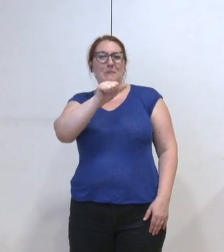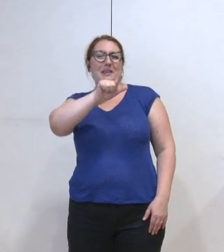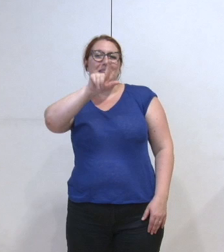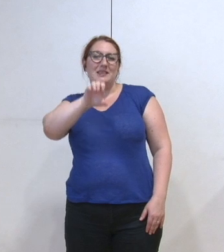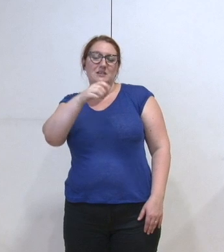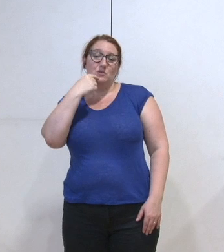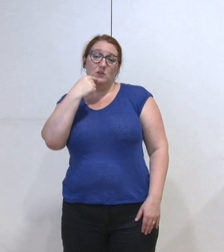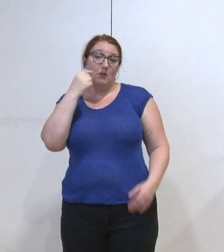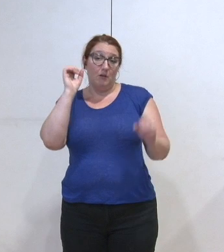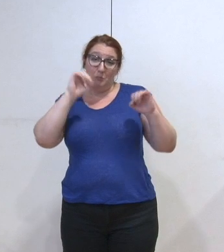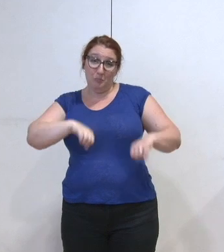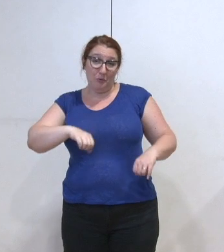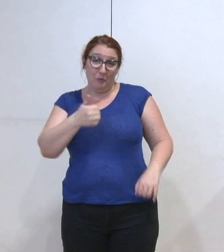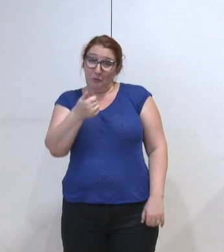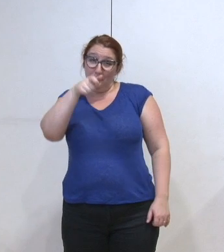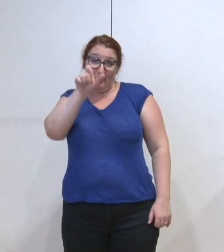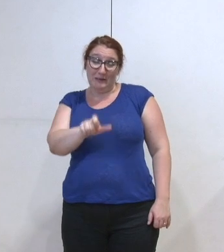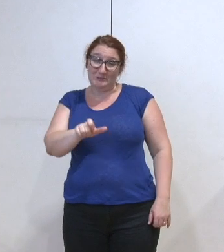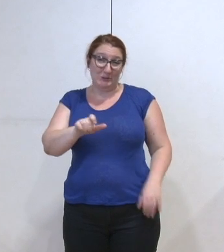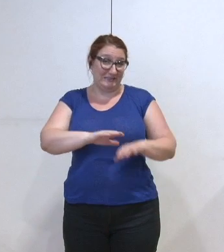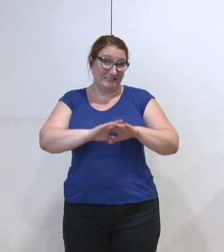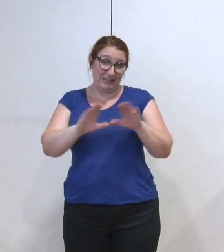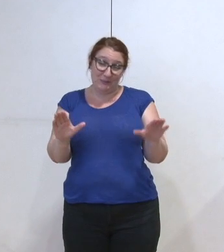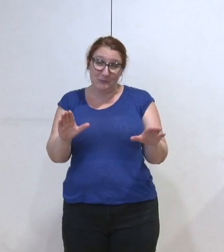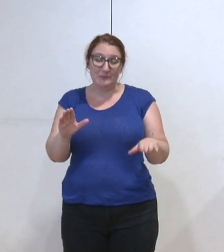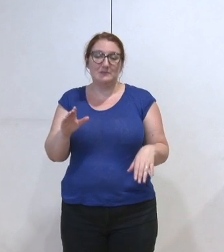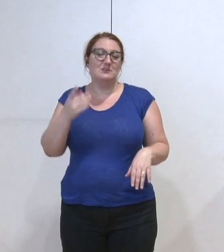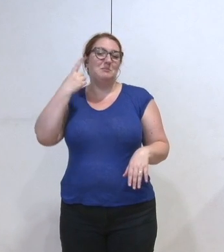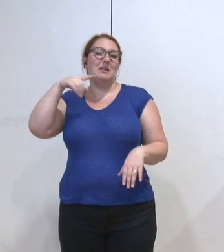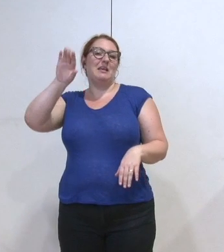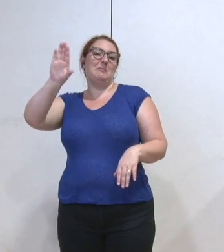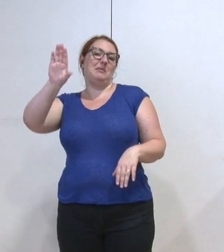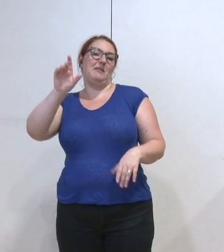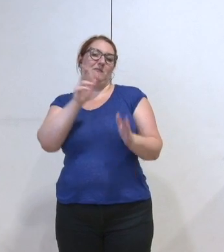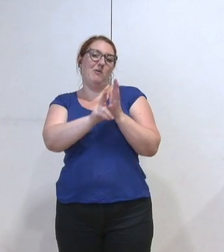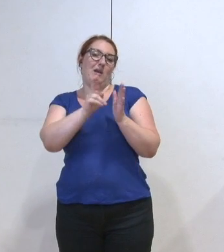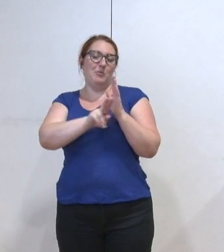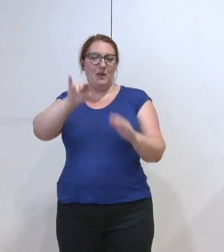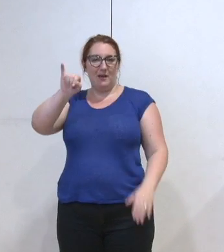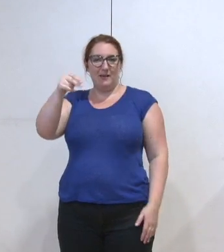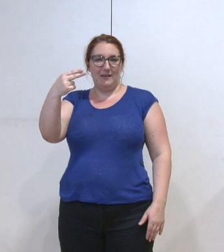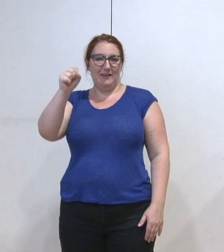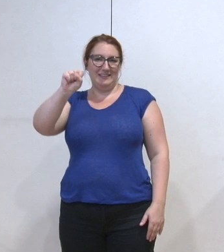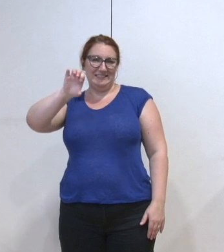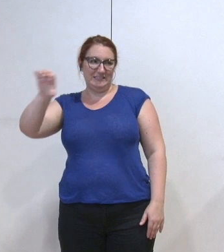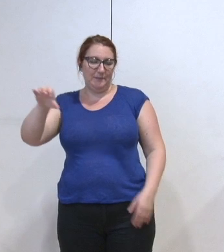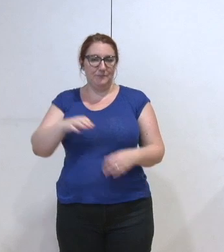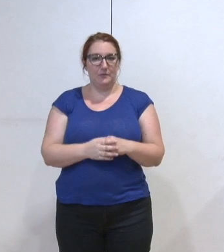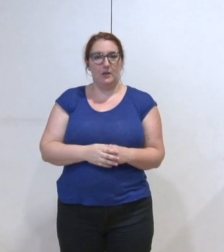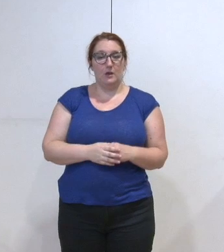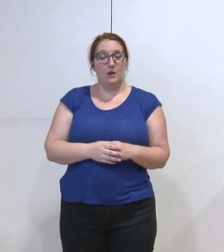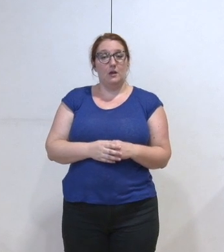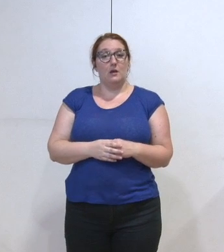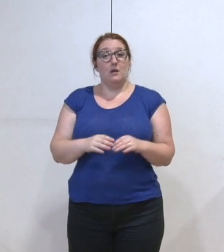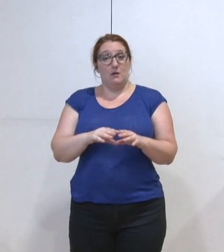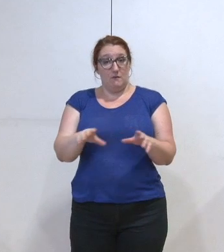familiale mais un ménage peut être composé donc d'une seule personne et on note que c'est ménages d'une seule personne sont surreprésentés dans